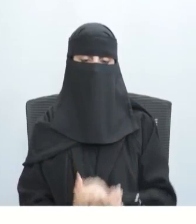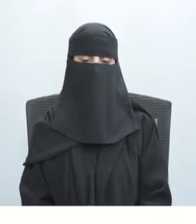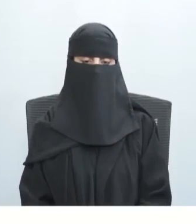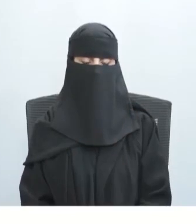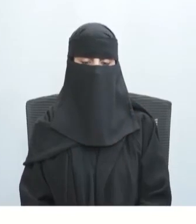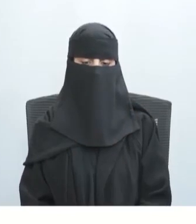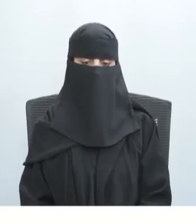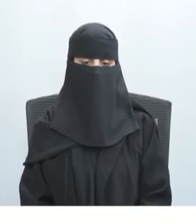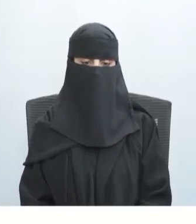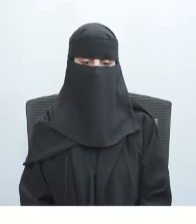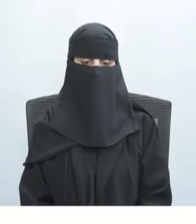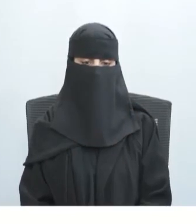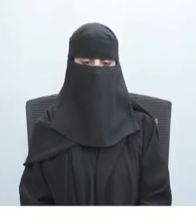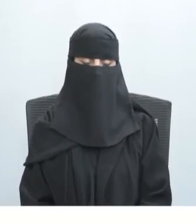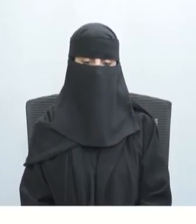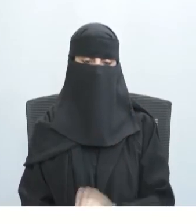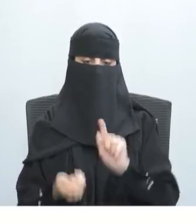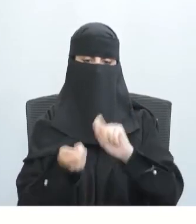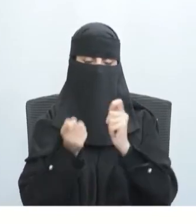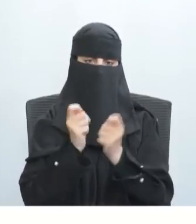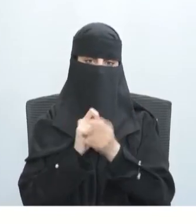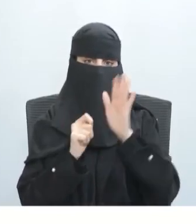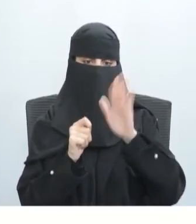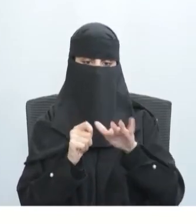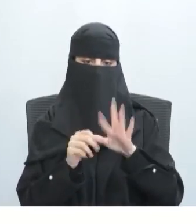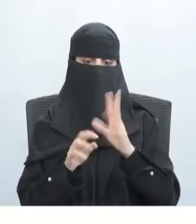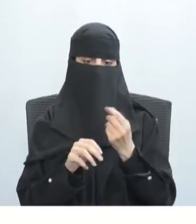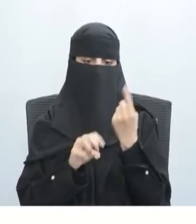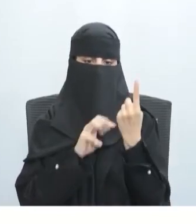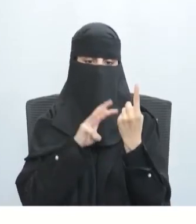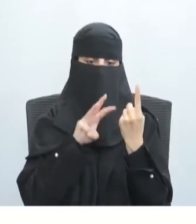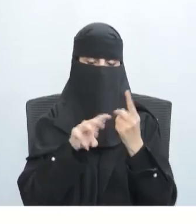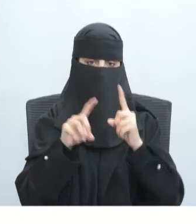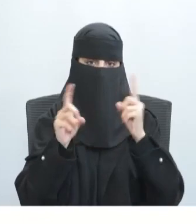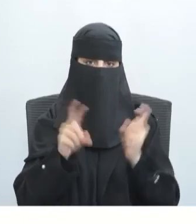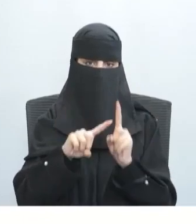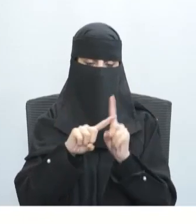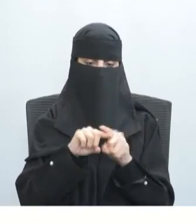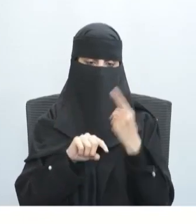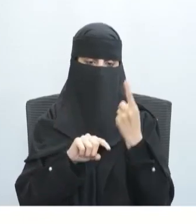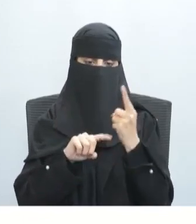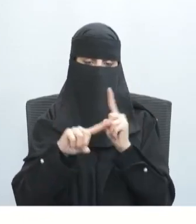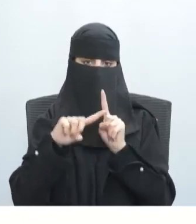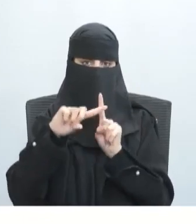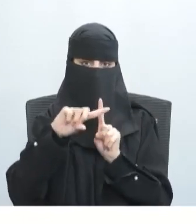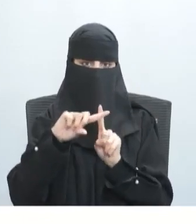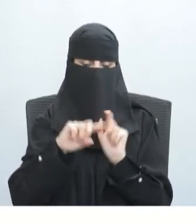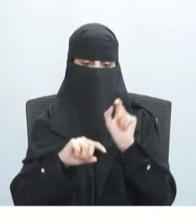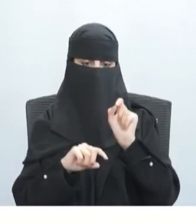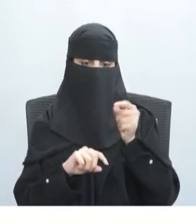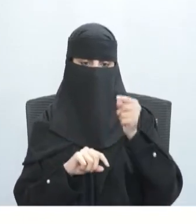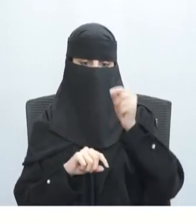كم هي بي في بريزنت value والقيمه الحاليه بمعنى هي بالتاكيد